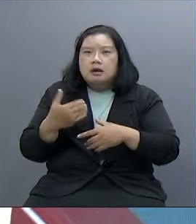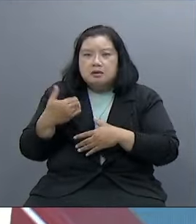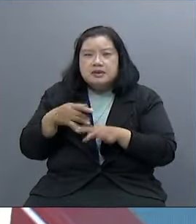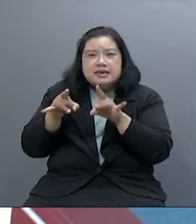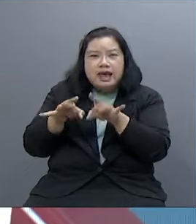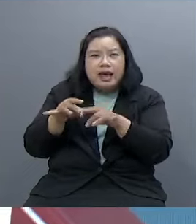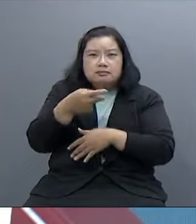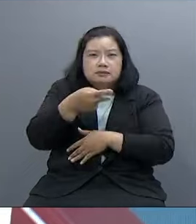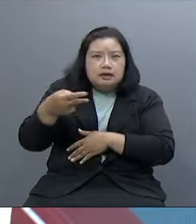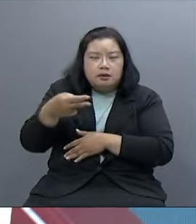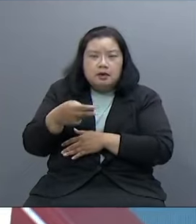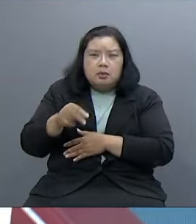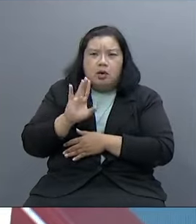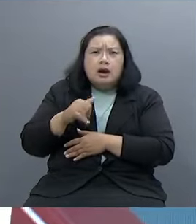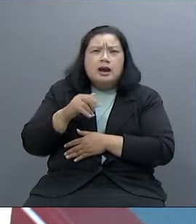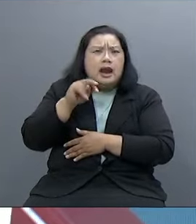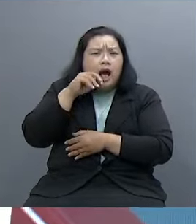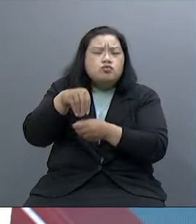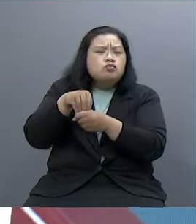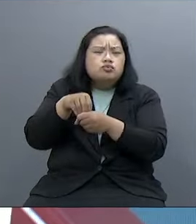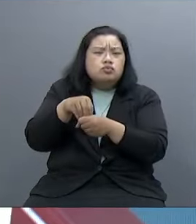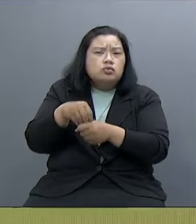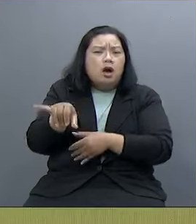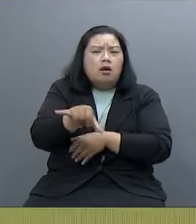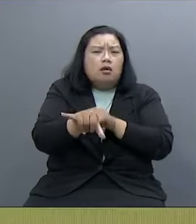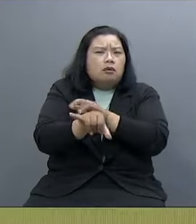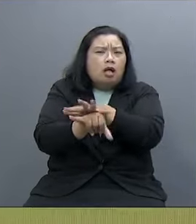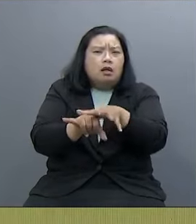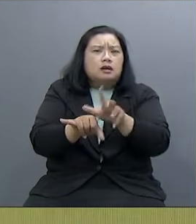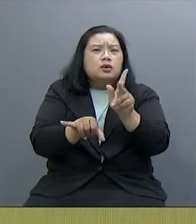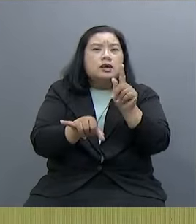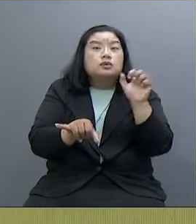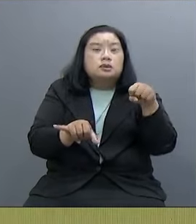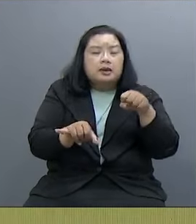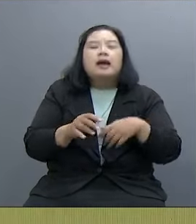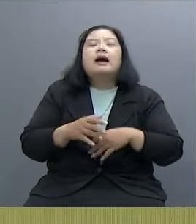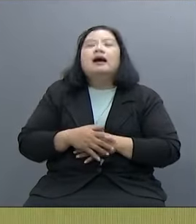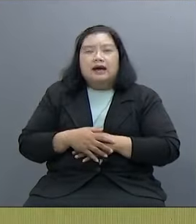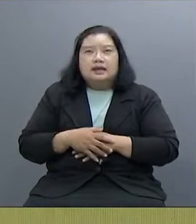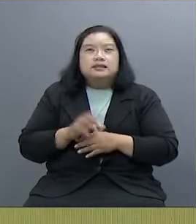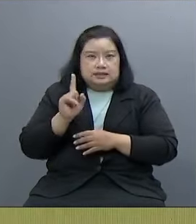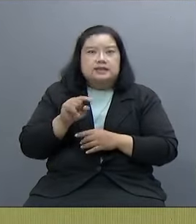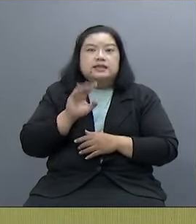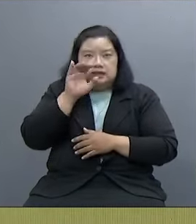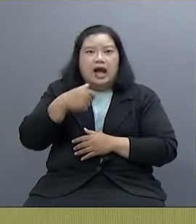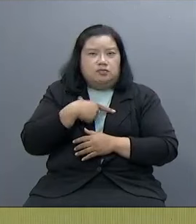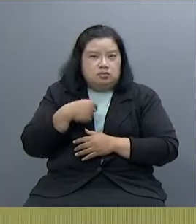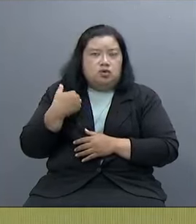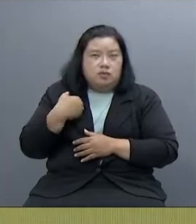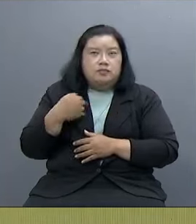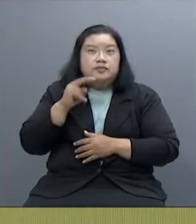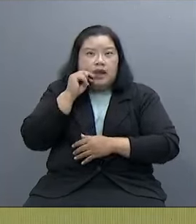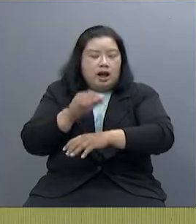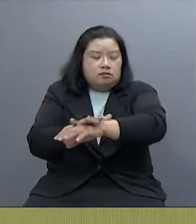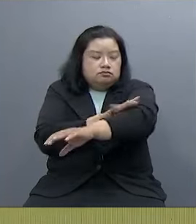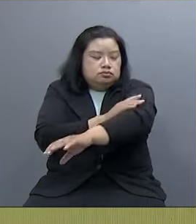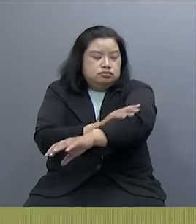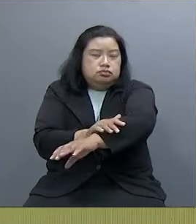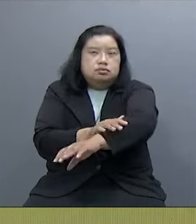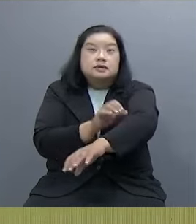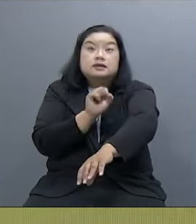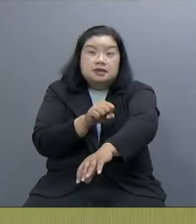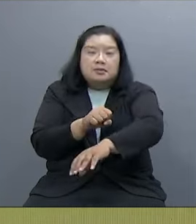อนแช่น้ำนานไปหรือเปล่า ใช่เขาก็เลยมีการอาบน้ำช้างไงเพราะว่าบางทีพอช้างลงไปเยอะๆแล้วหนังช้างเขาจะหยาบใช่ไหมแต่ไข้มัน